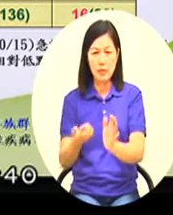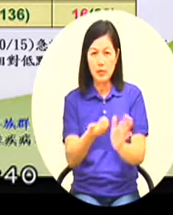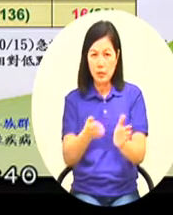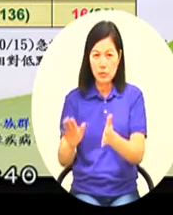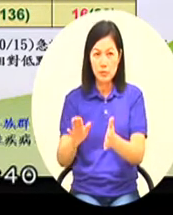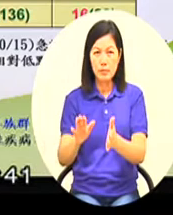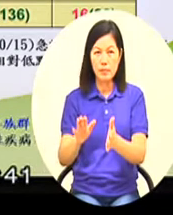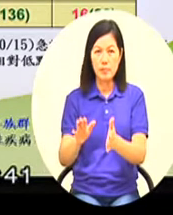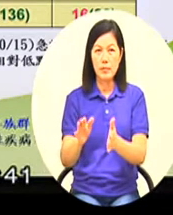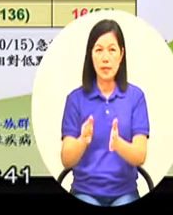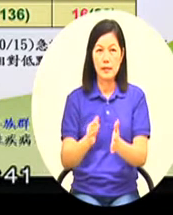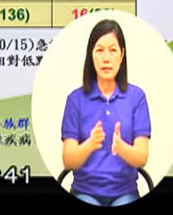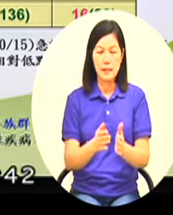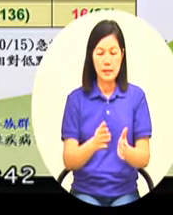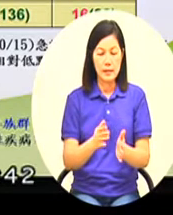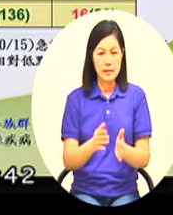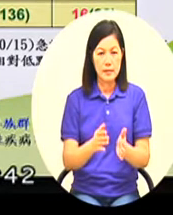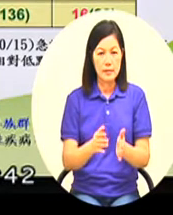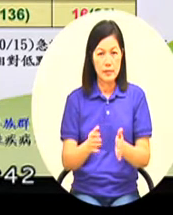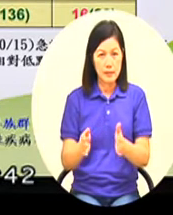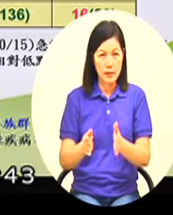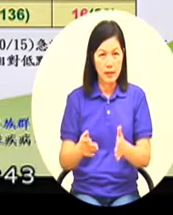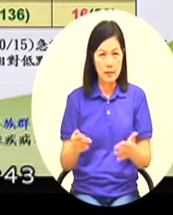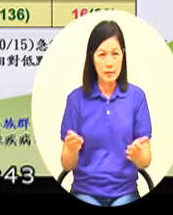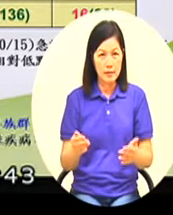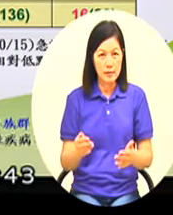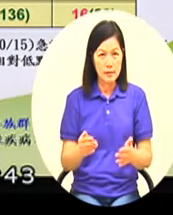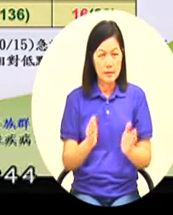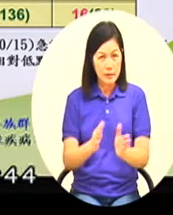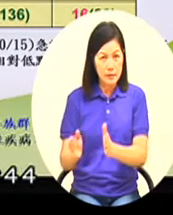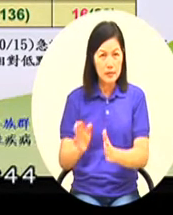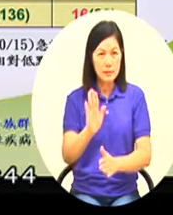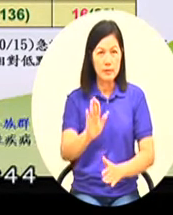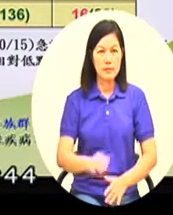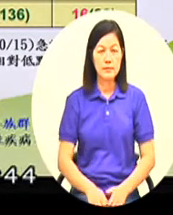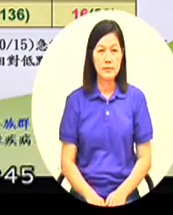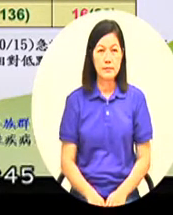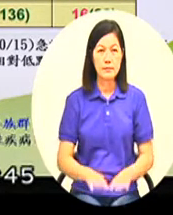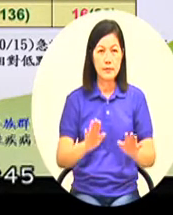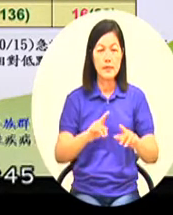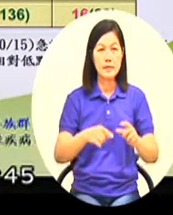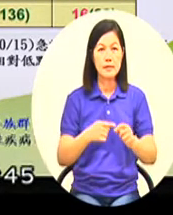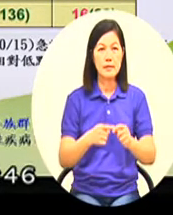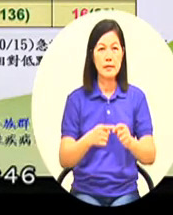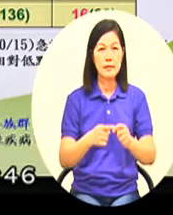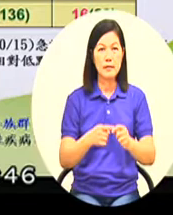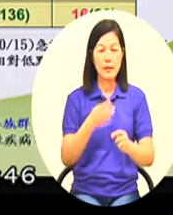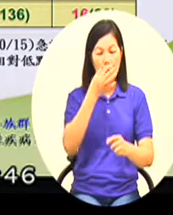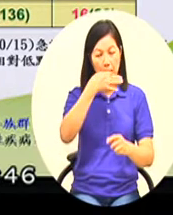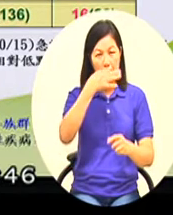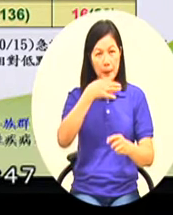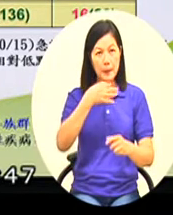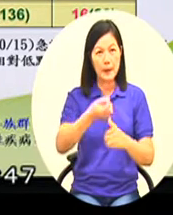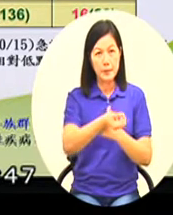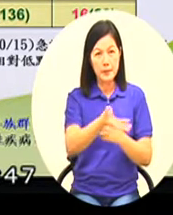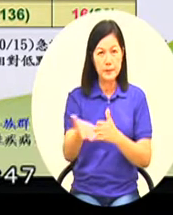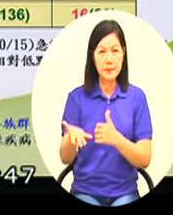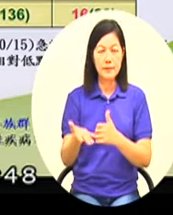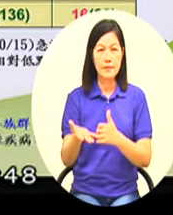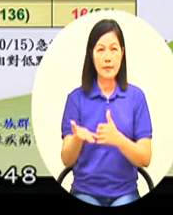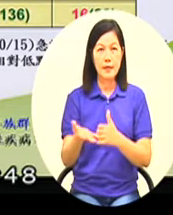关做一些相关的建制。那目前为止其实今年的一个登革这个流感的